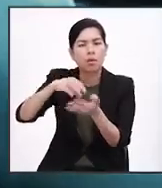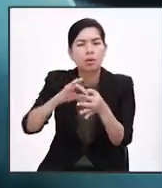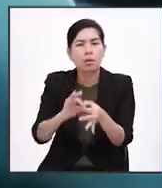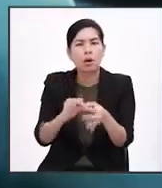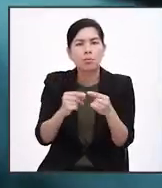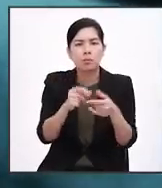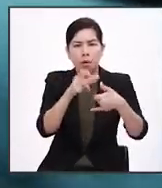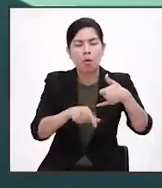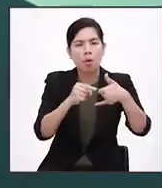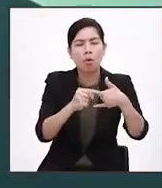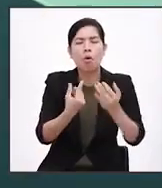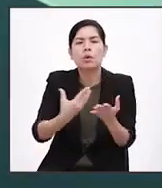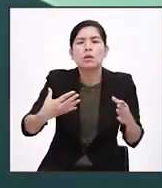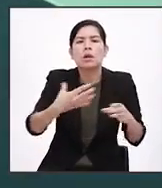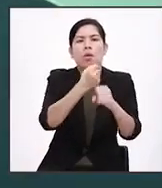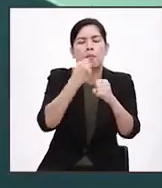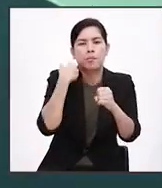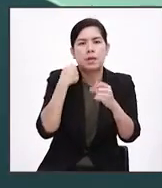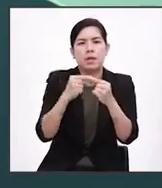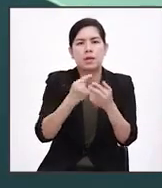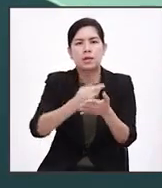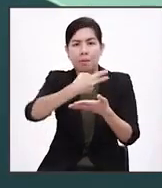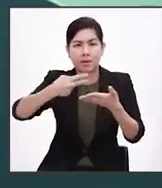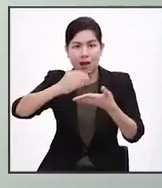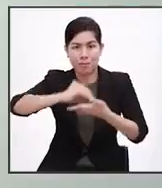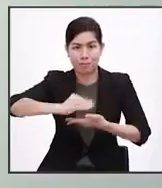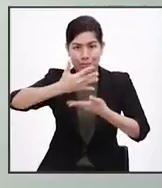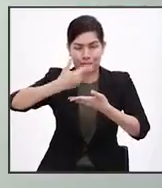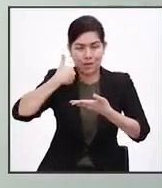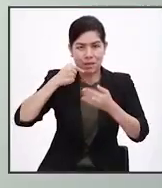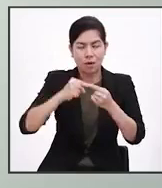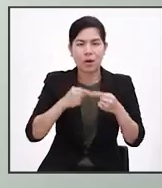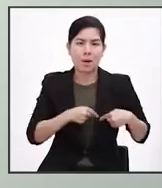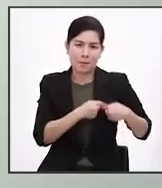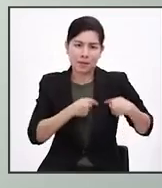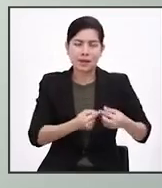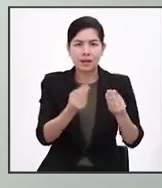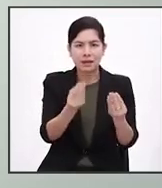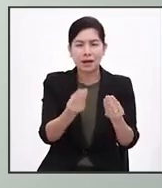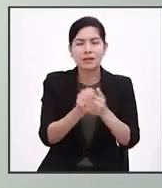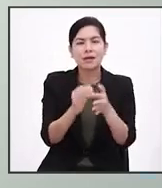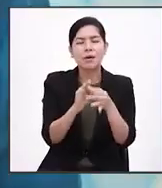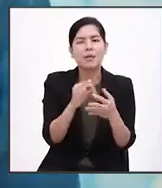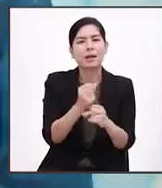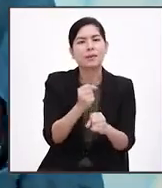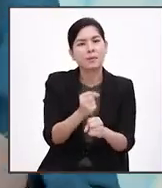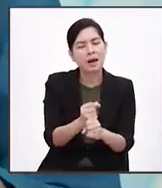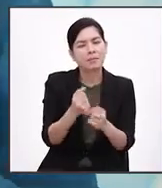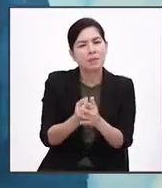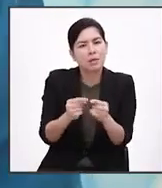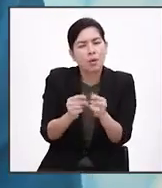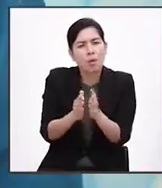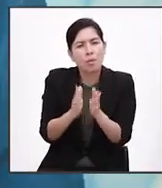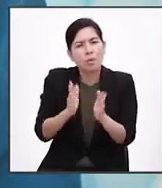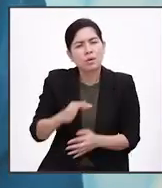ข้แบบวันละ1เรื่องอะค่ะมาโพสต์ให้กำลังใจคนที่ติดตามเรื่องราวการทำงานของเราแล้วก็คนที่เขากำลังขา